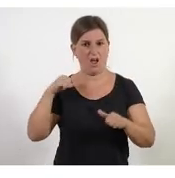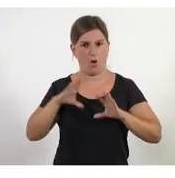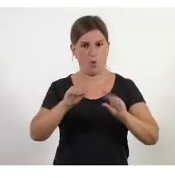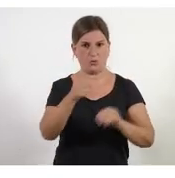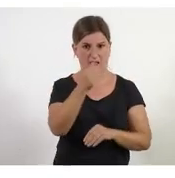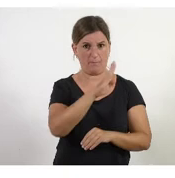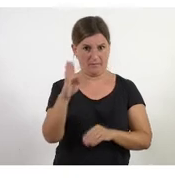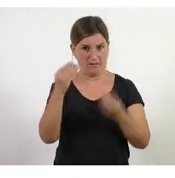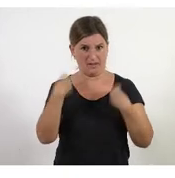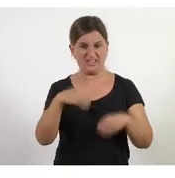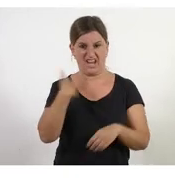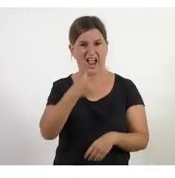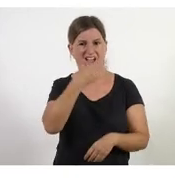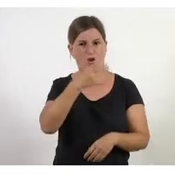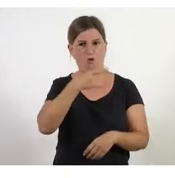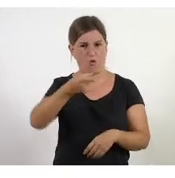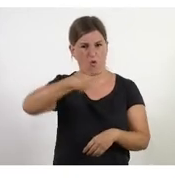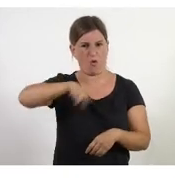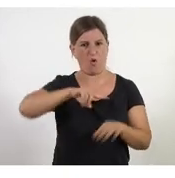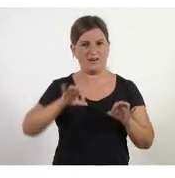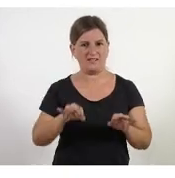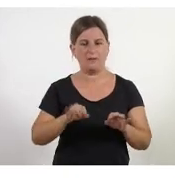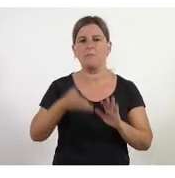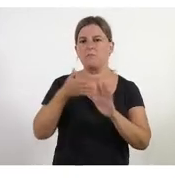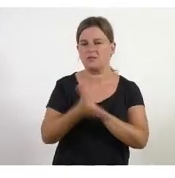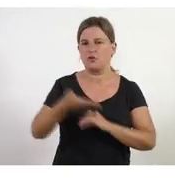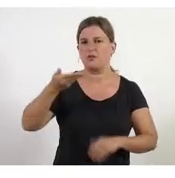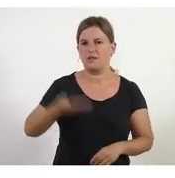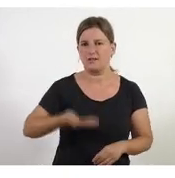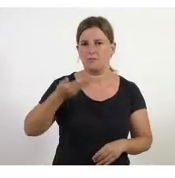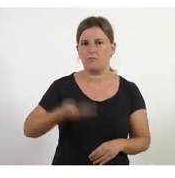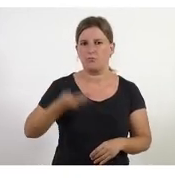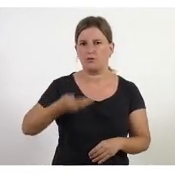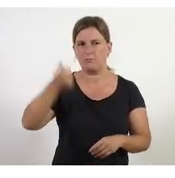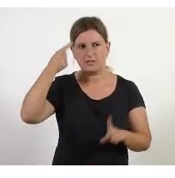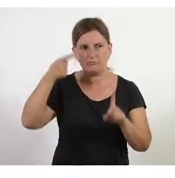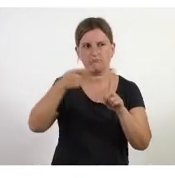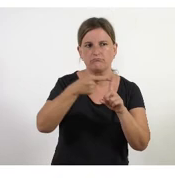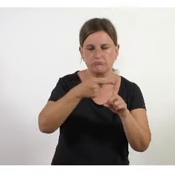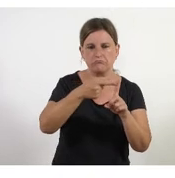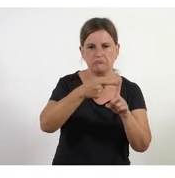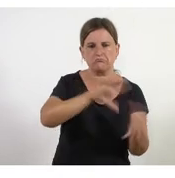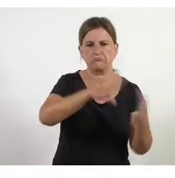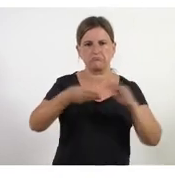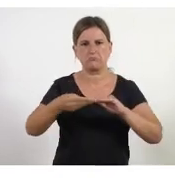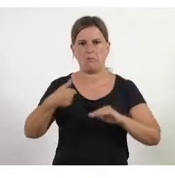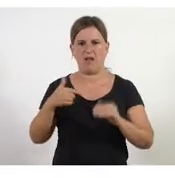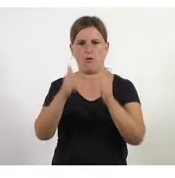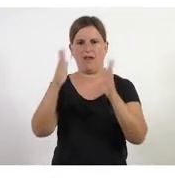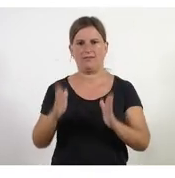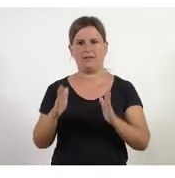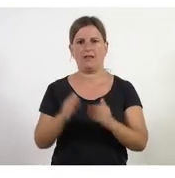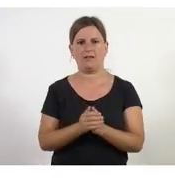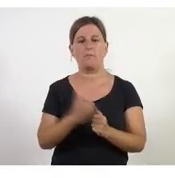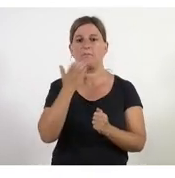coneixem i justament és un dels punts importants que ens poden decantar per integrar-les a la nostra entitat. Que el nostre